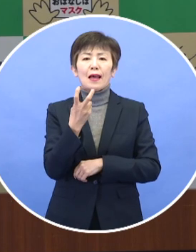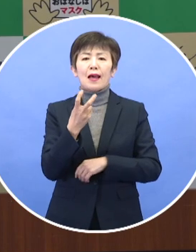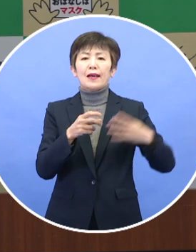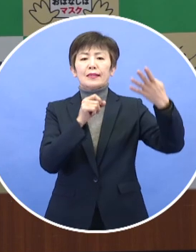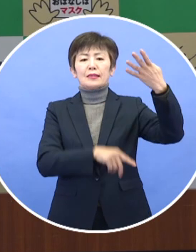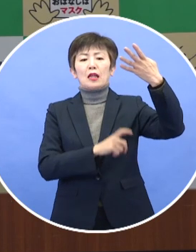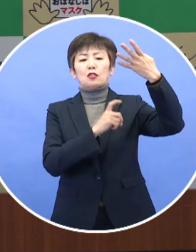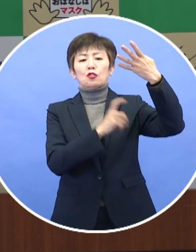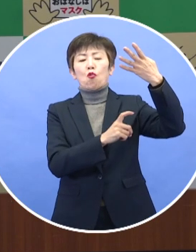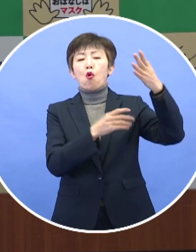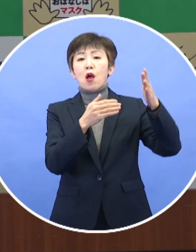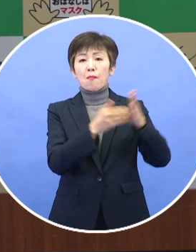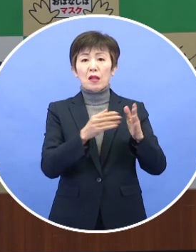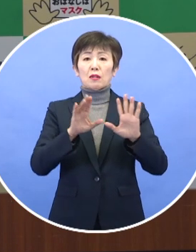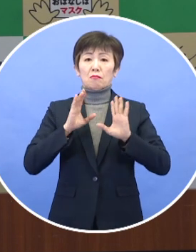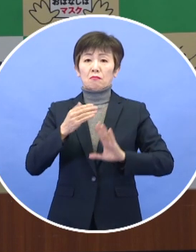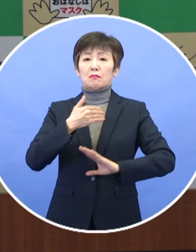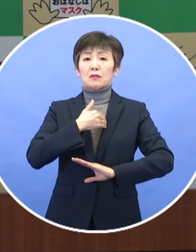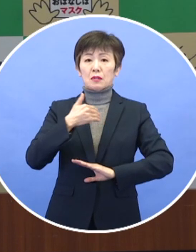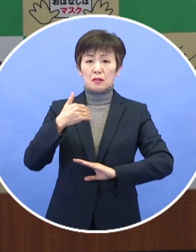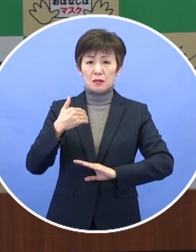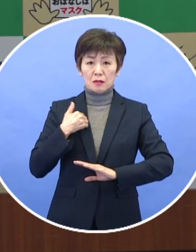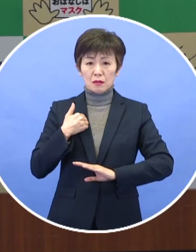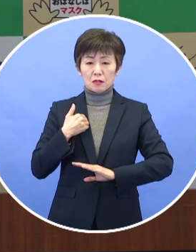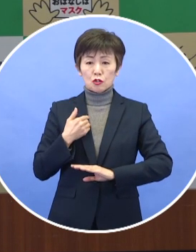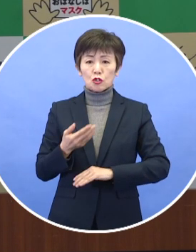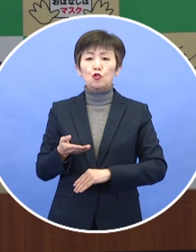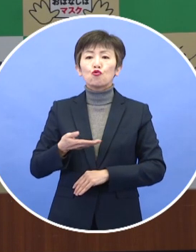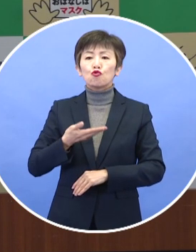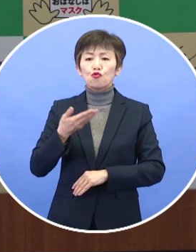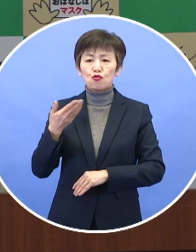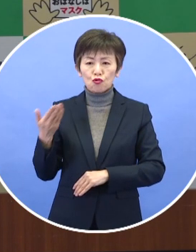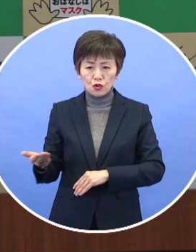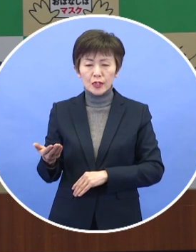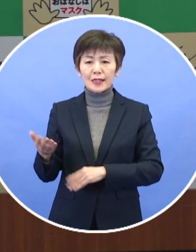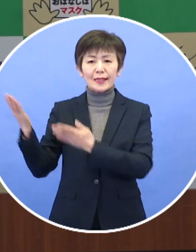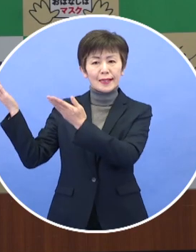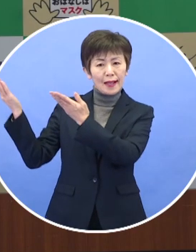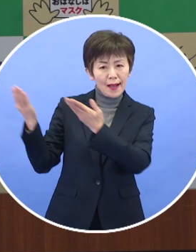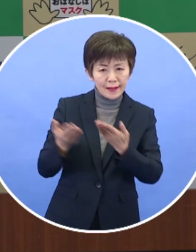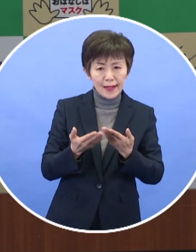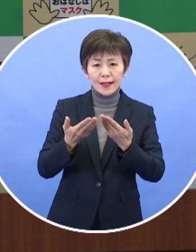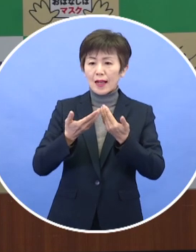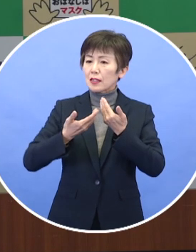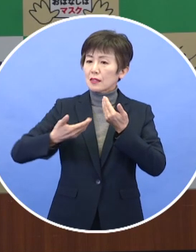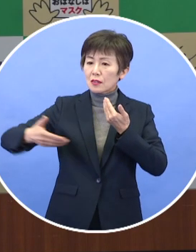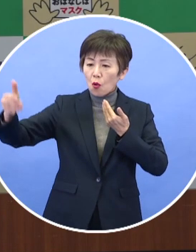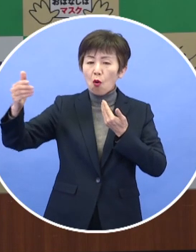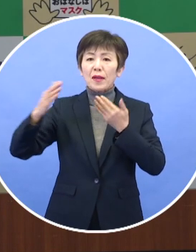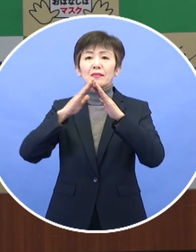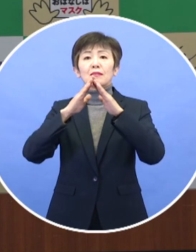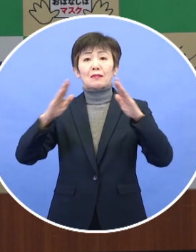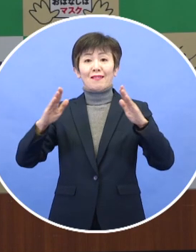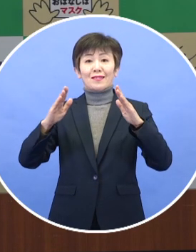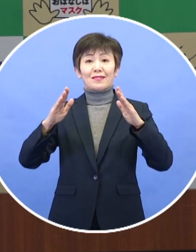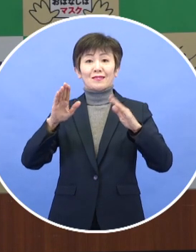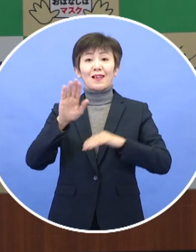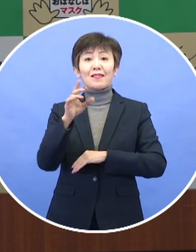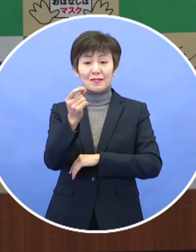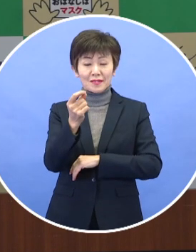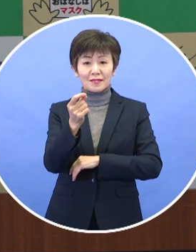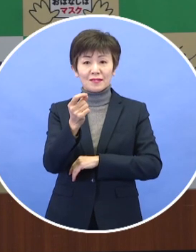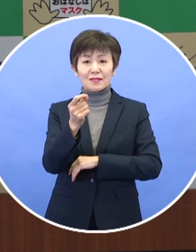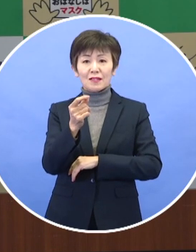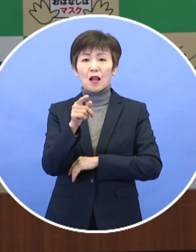。それから歓迎会、送別会、このことそのものはですね、私どもとし